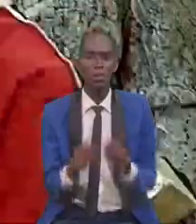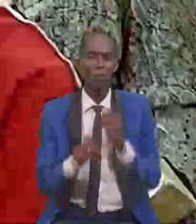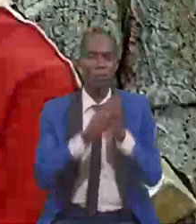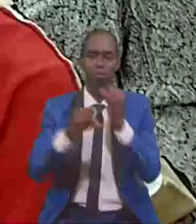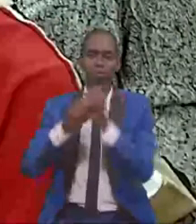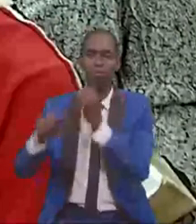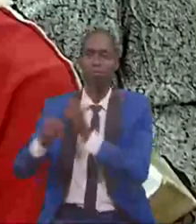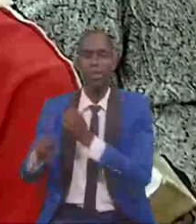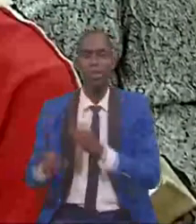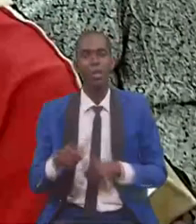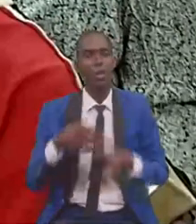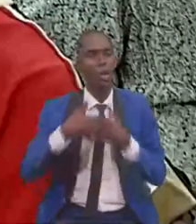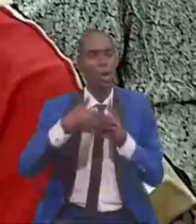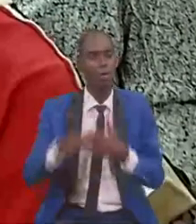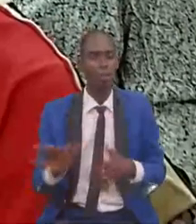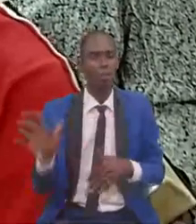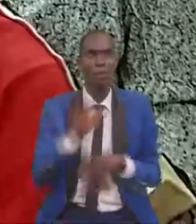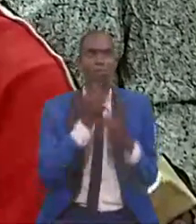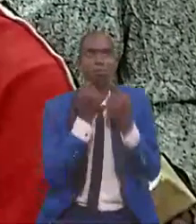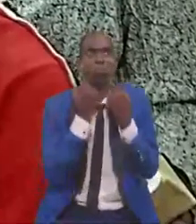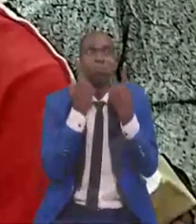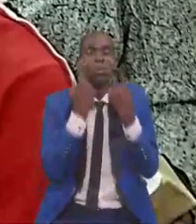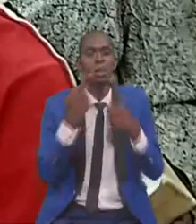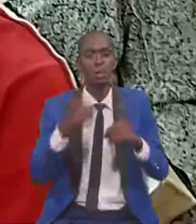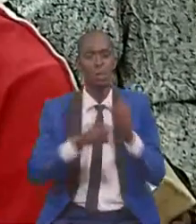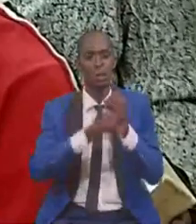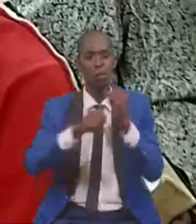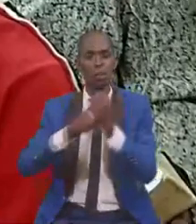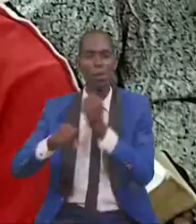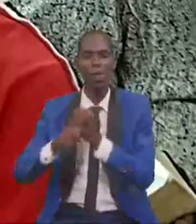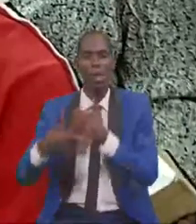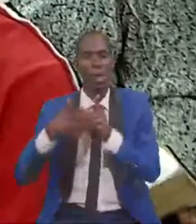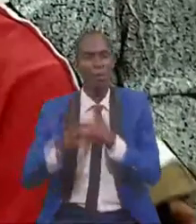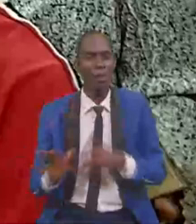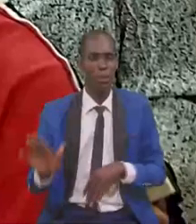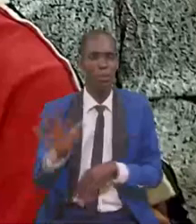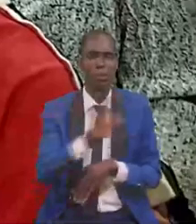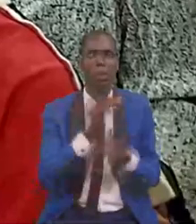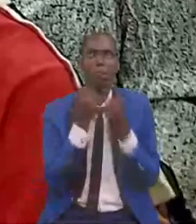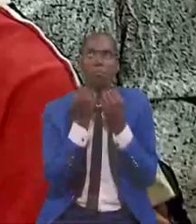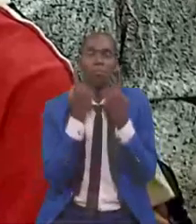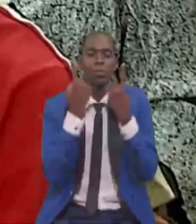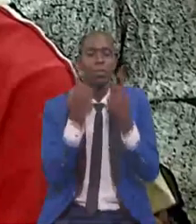la publicité après leur étonnement. La publicité après leur